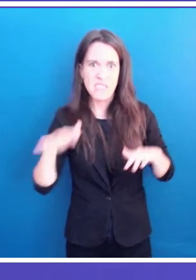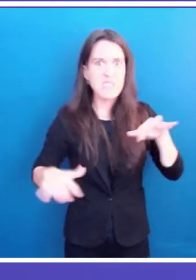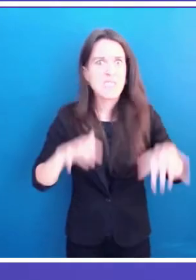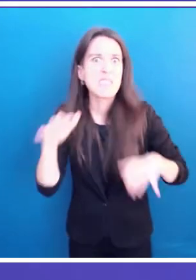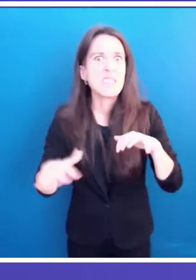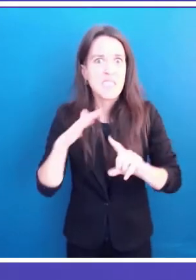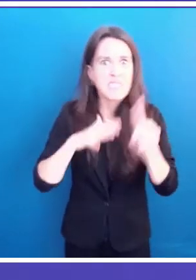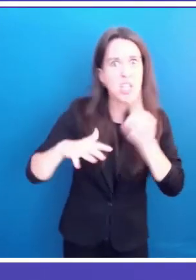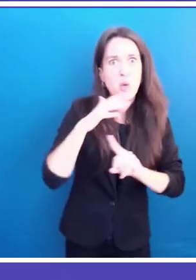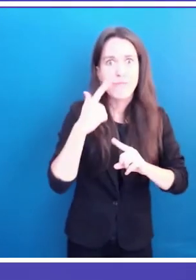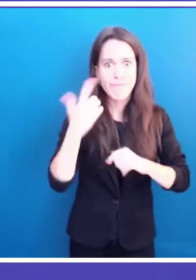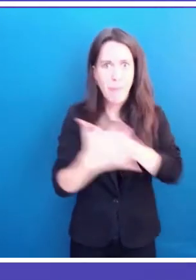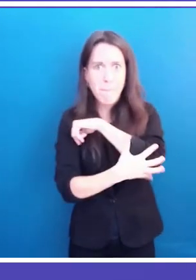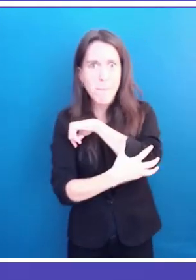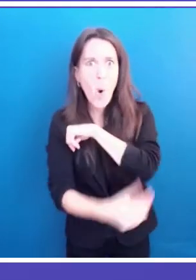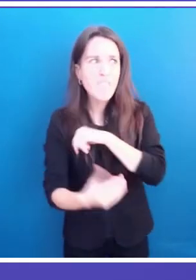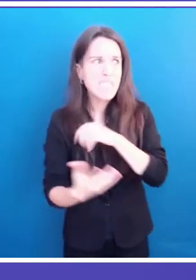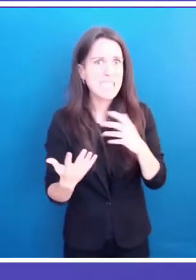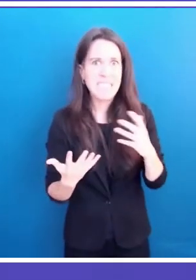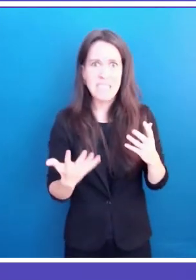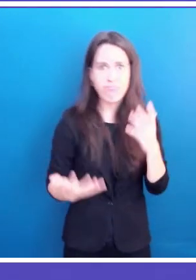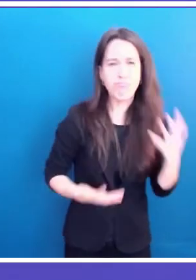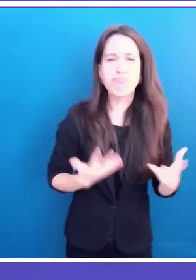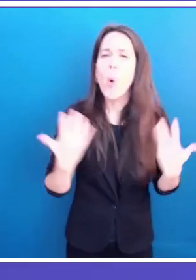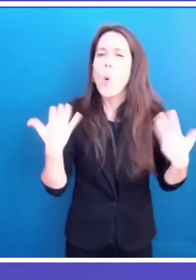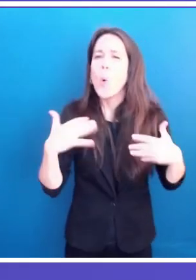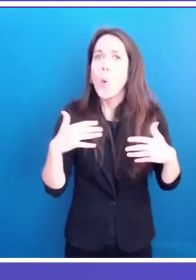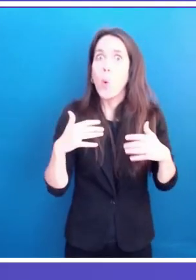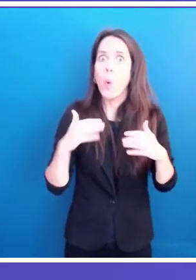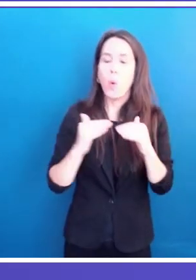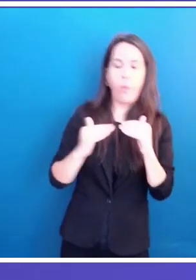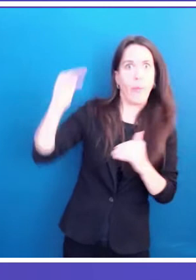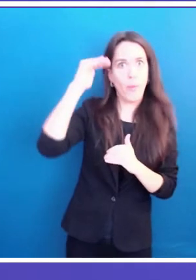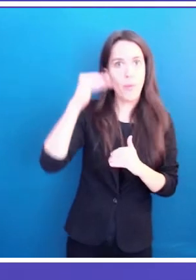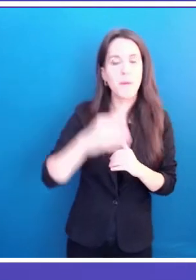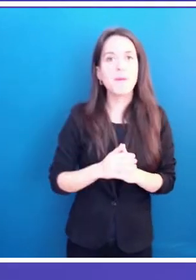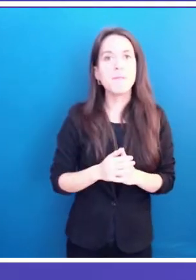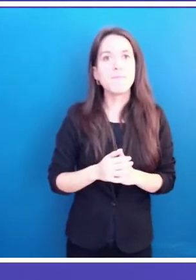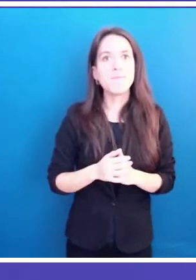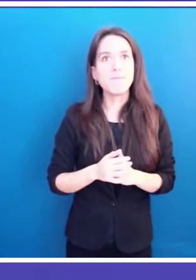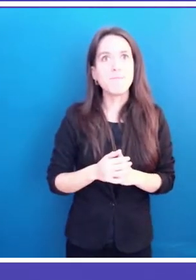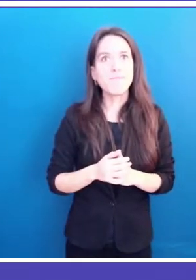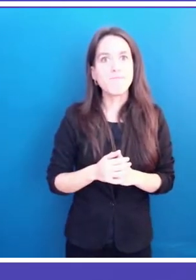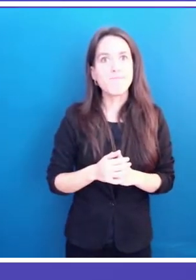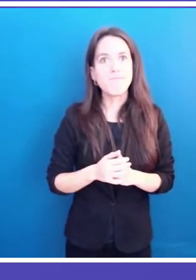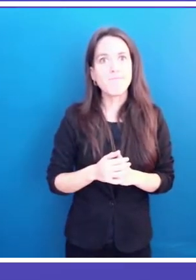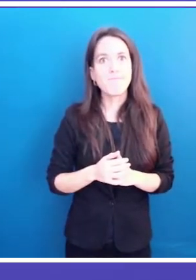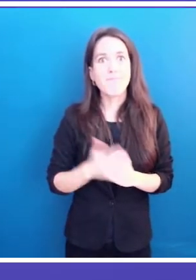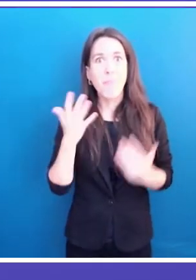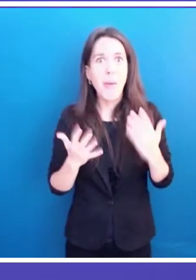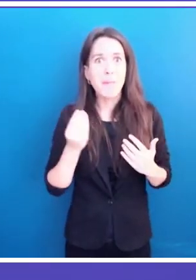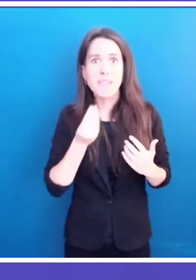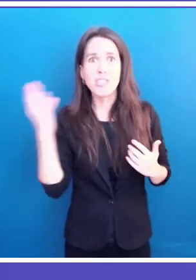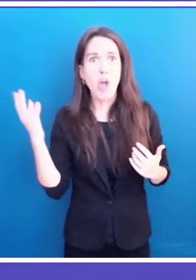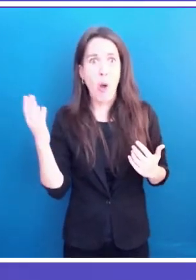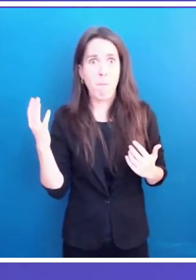وأيضا الفقر أثر بشكل كبير ودفع النساء والفتيات إلى الدعارة وإلى الزواج